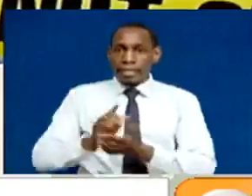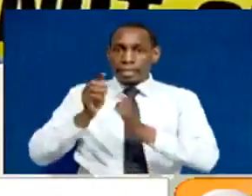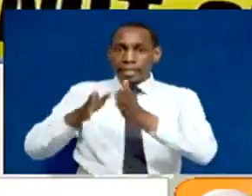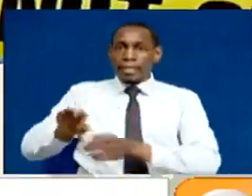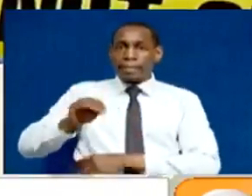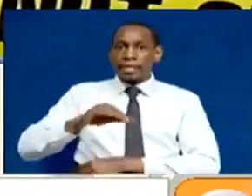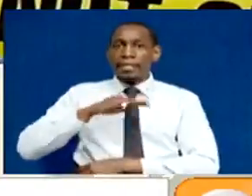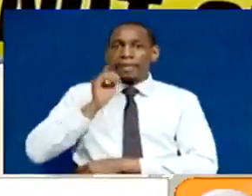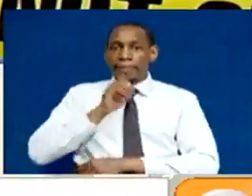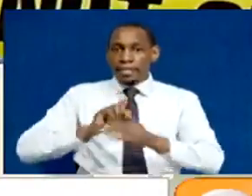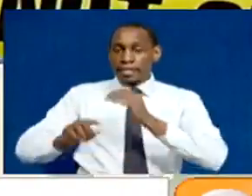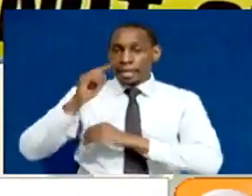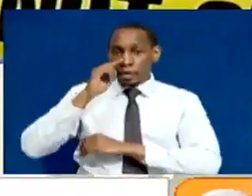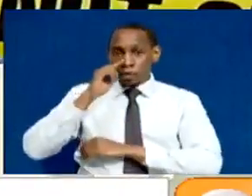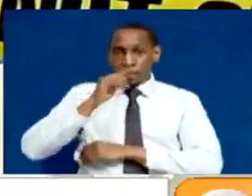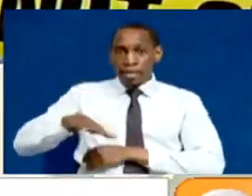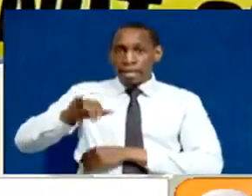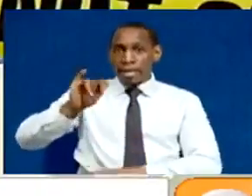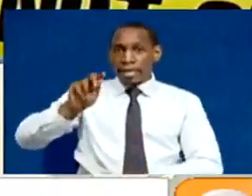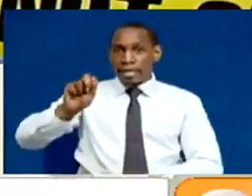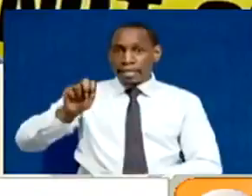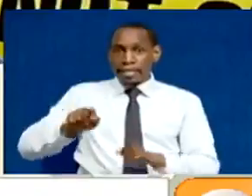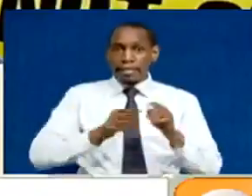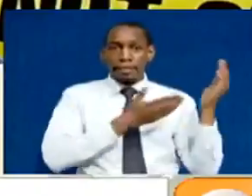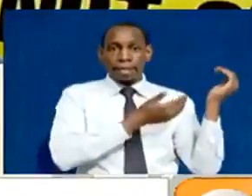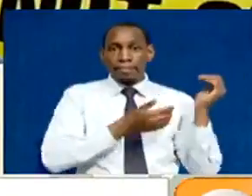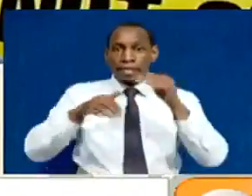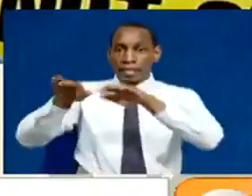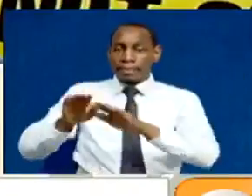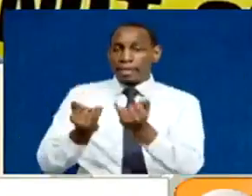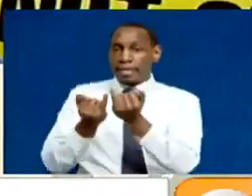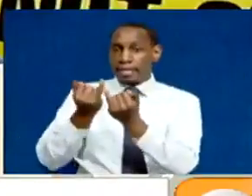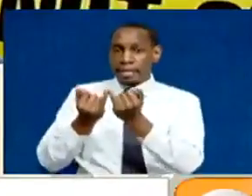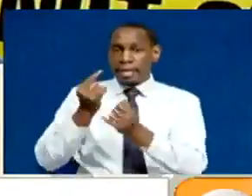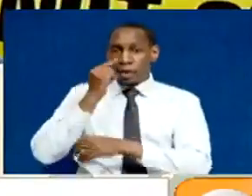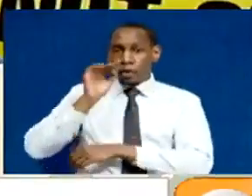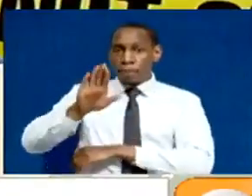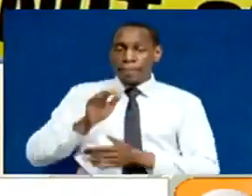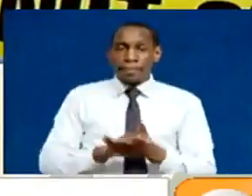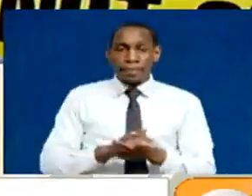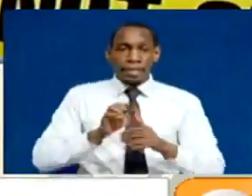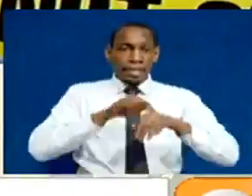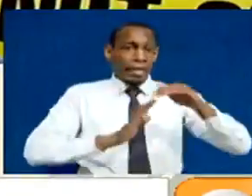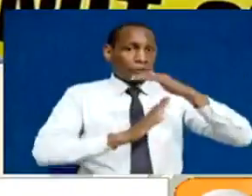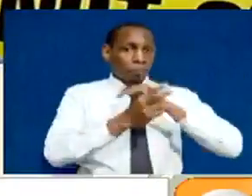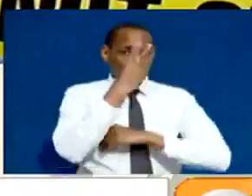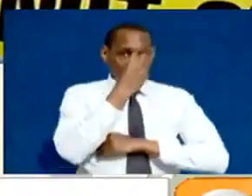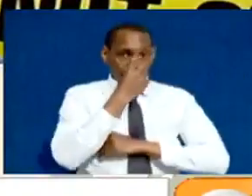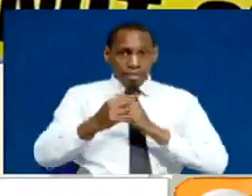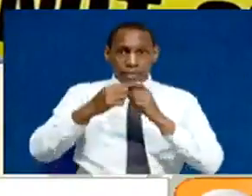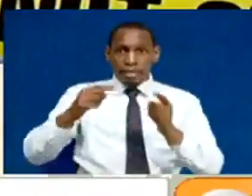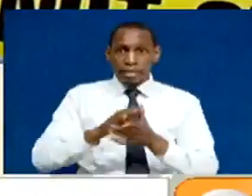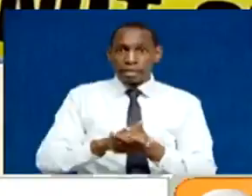alipatikana akiwa ameuawa nyumbani kwake eneo la Iten na anatarajiwa kuzikwa Jumamosi hii nyumbani kwao, huku mshukiwa mkuu wa